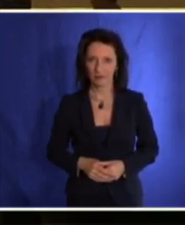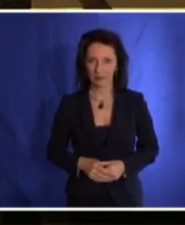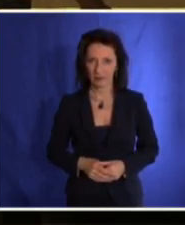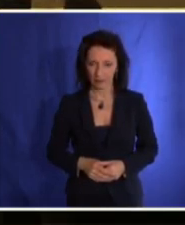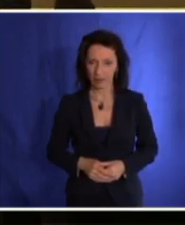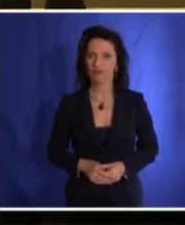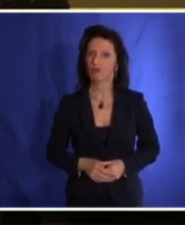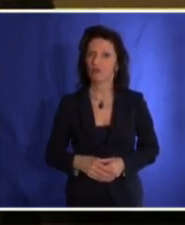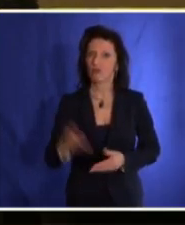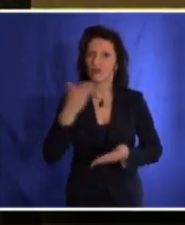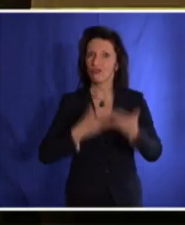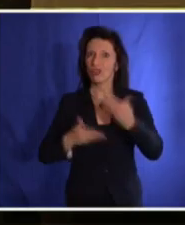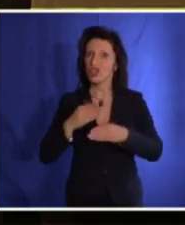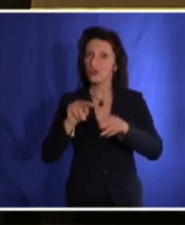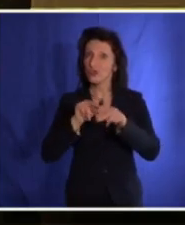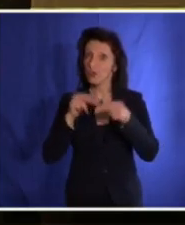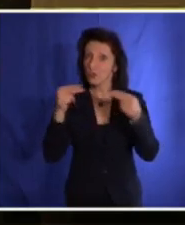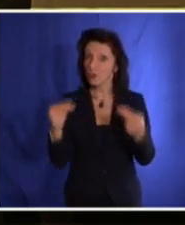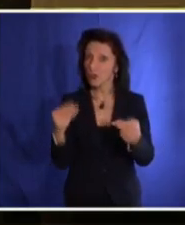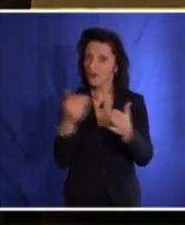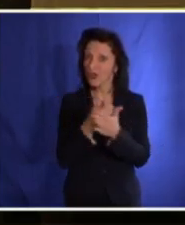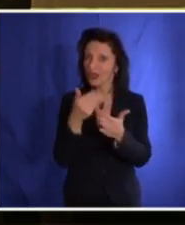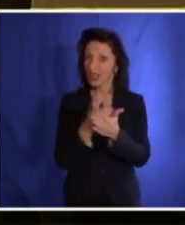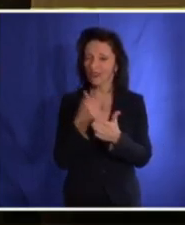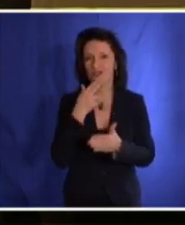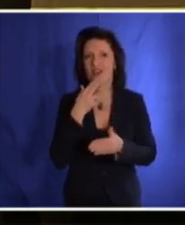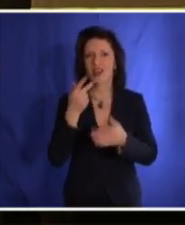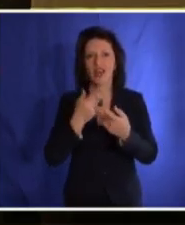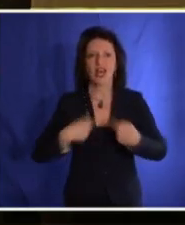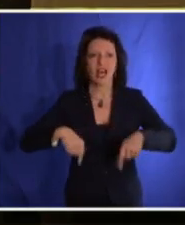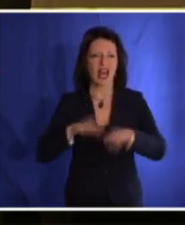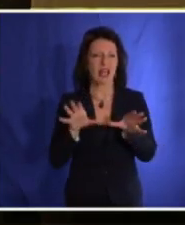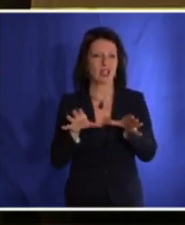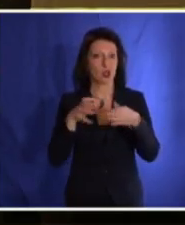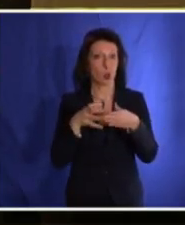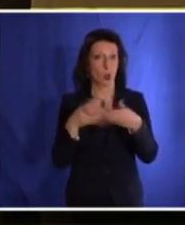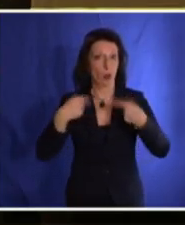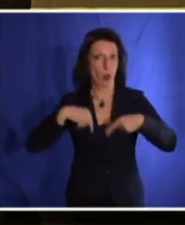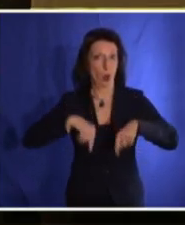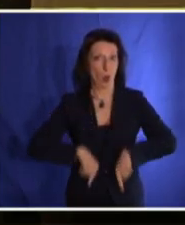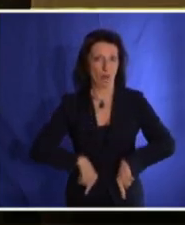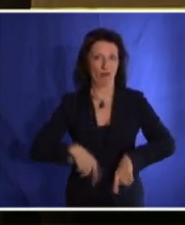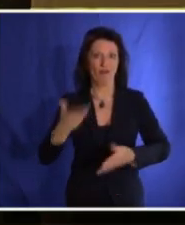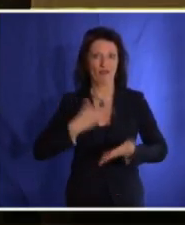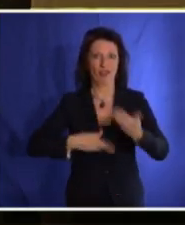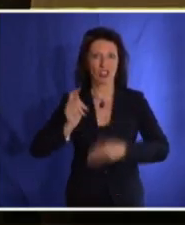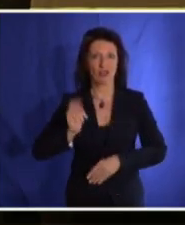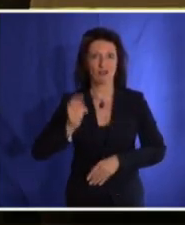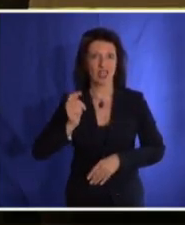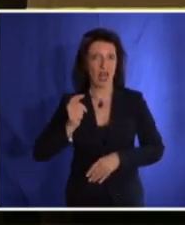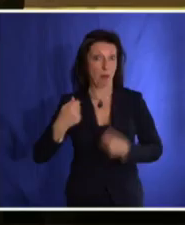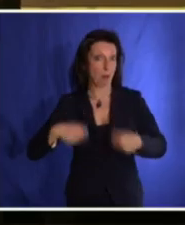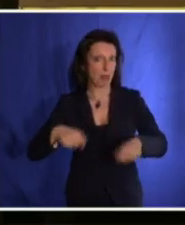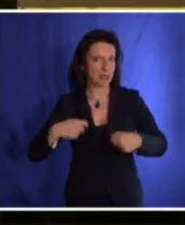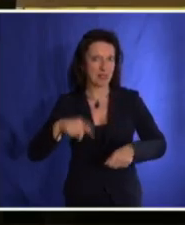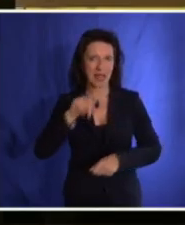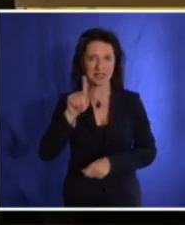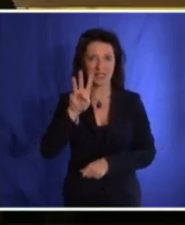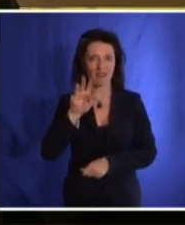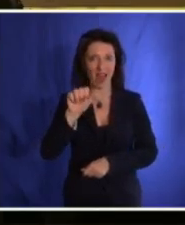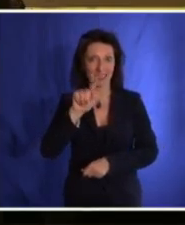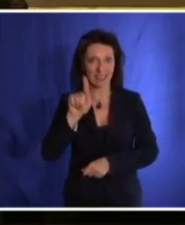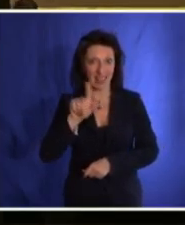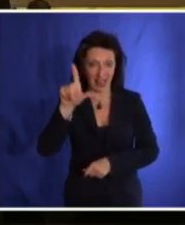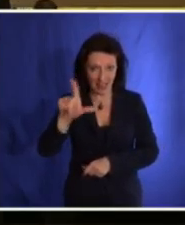Und für den Wirtschaftsbund unsere Landesgruppenobfrau und niederösterreichische Wirtschaftskammerpräsidentin Sonja Zwatzl und